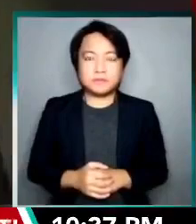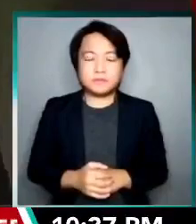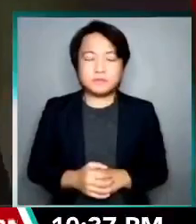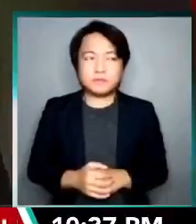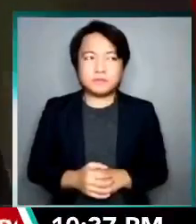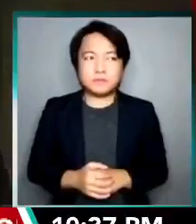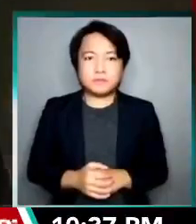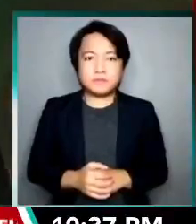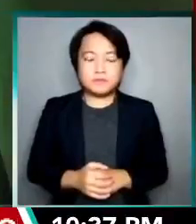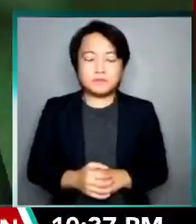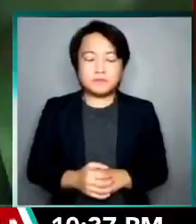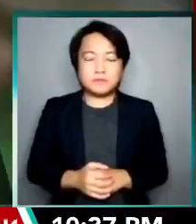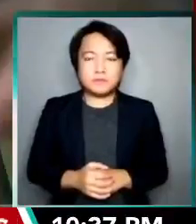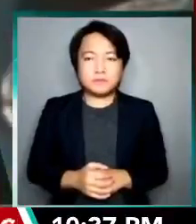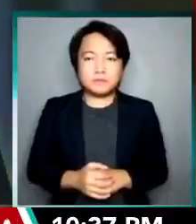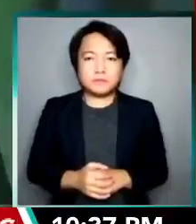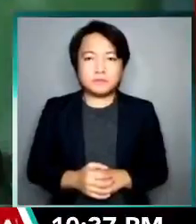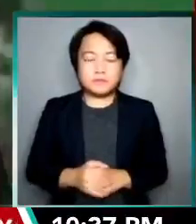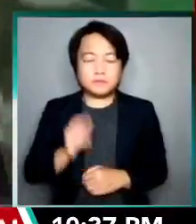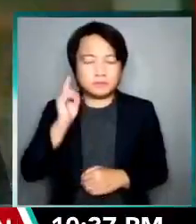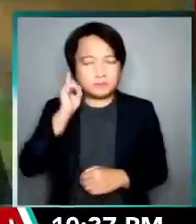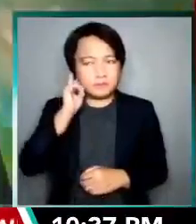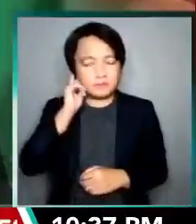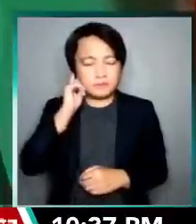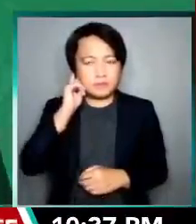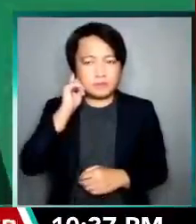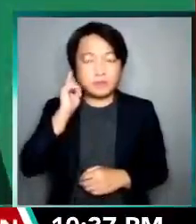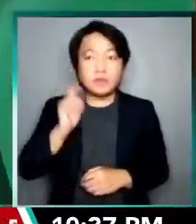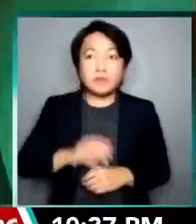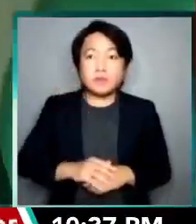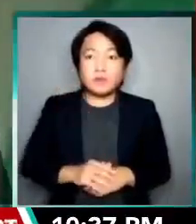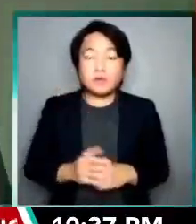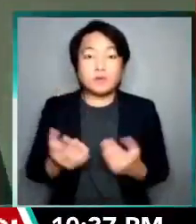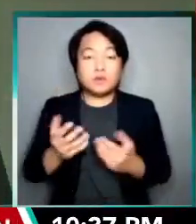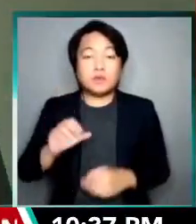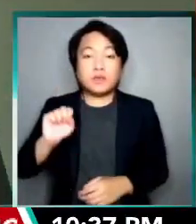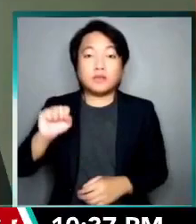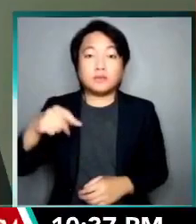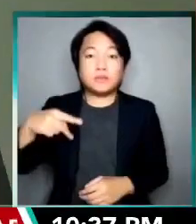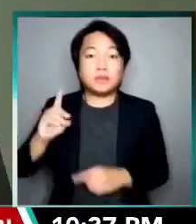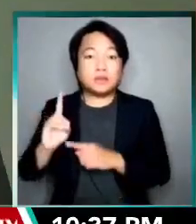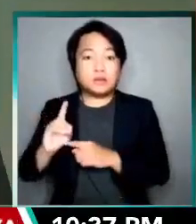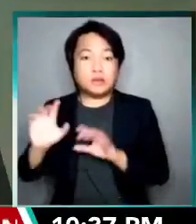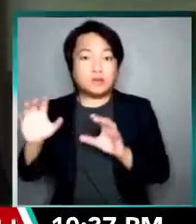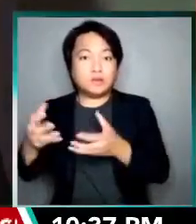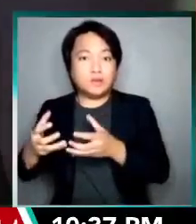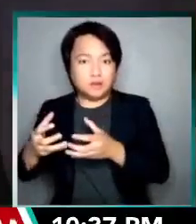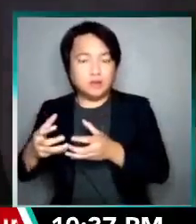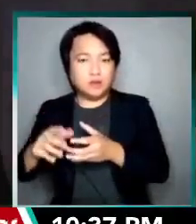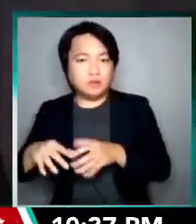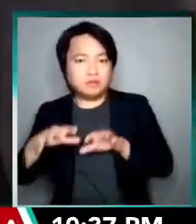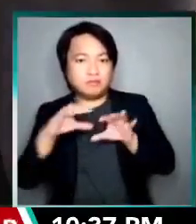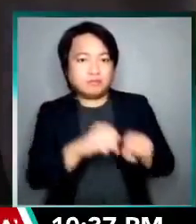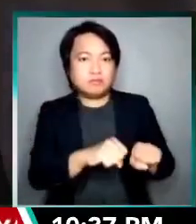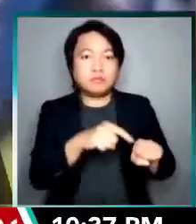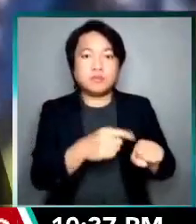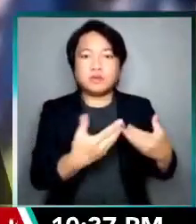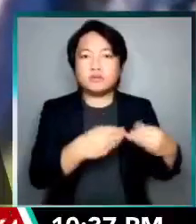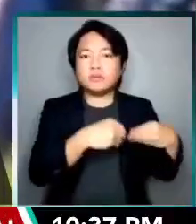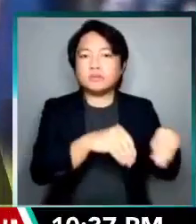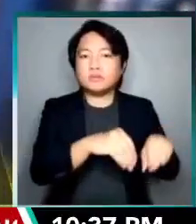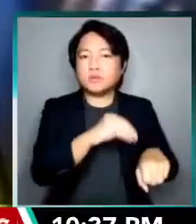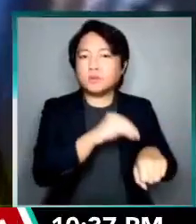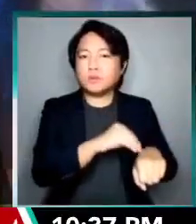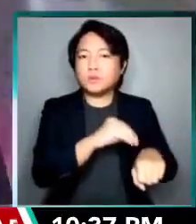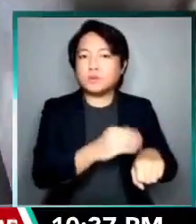Si nilaki ng mga tauhan ng Drug Enforcement Unit ng SPD ang isang sari-sari store sa Barangay Central Signal sa Taguig. Hindi lang kasi